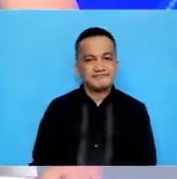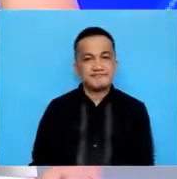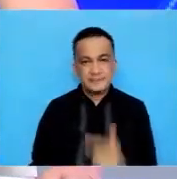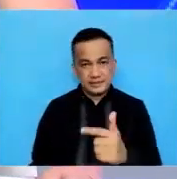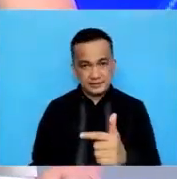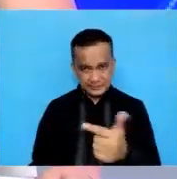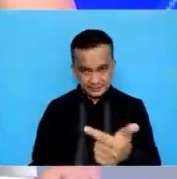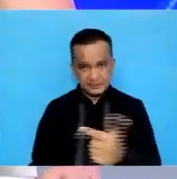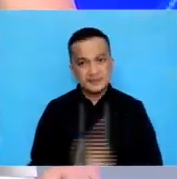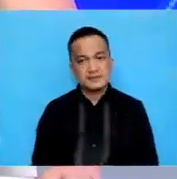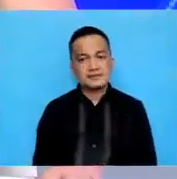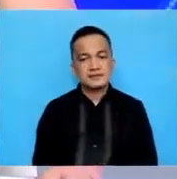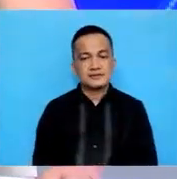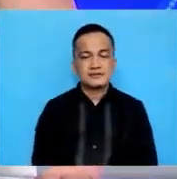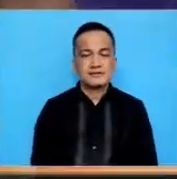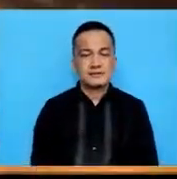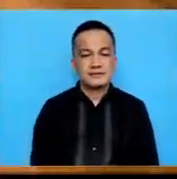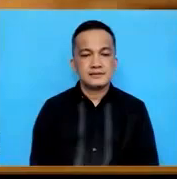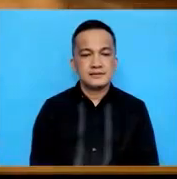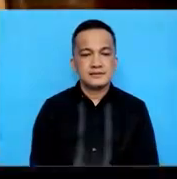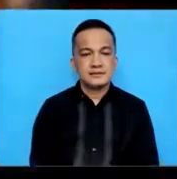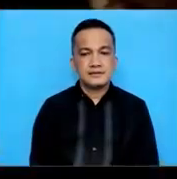si Justin Punsala.